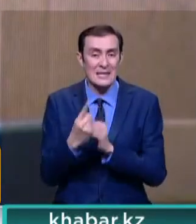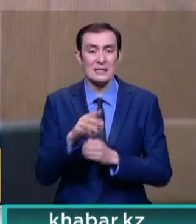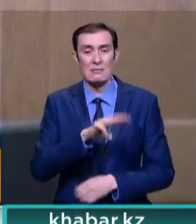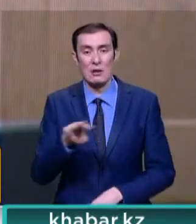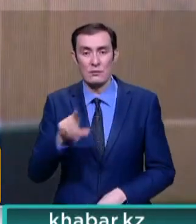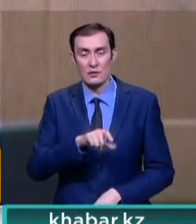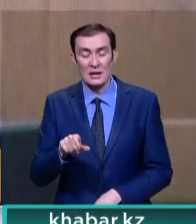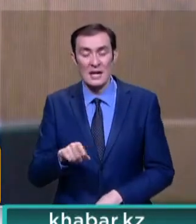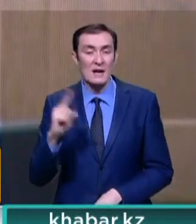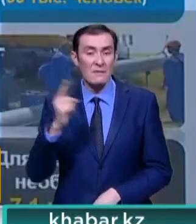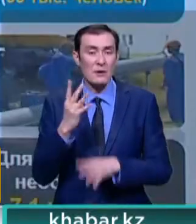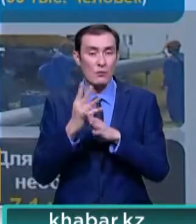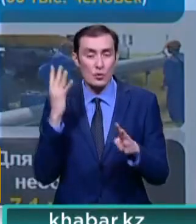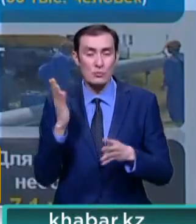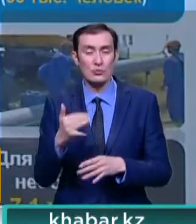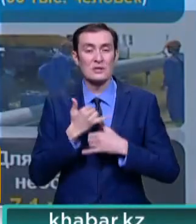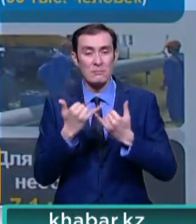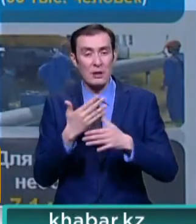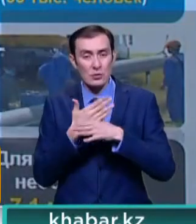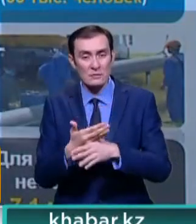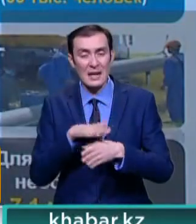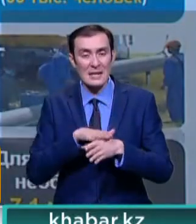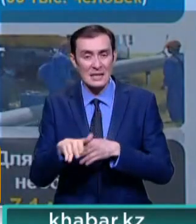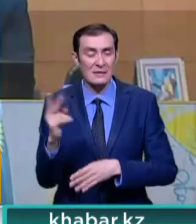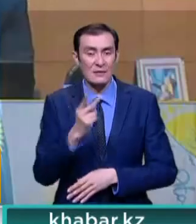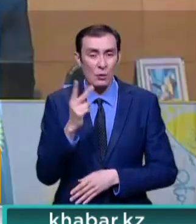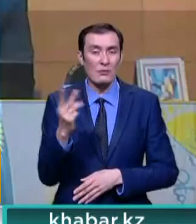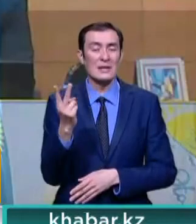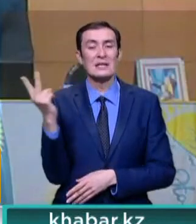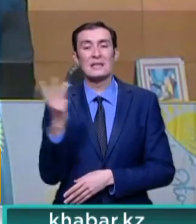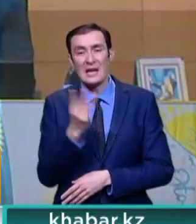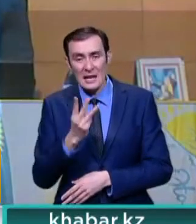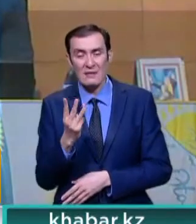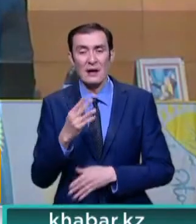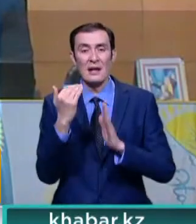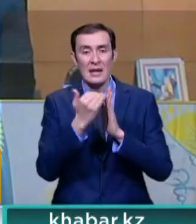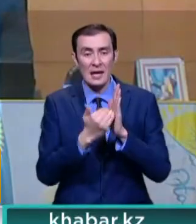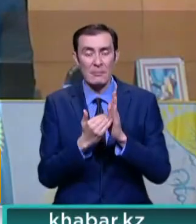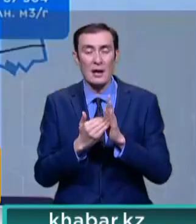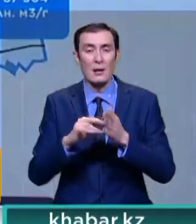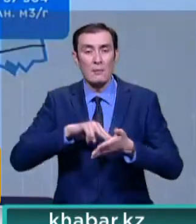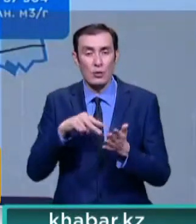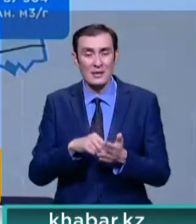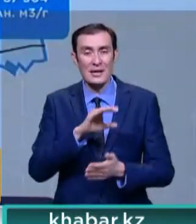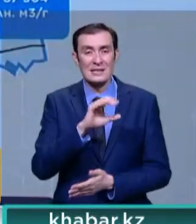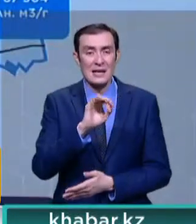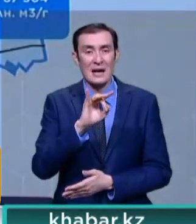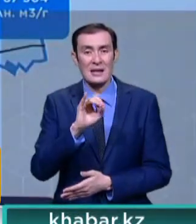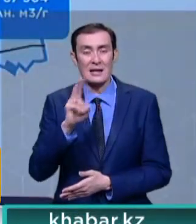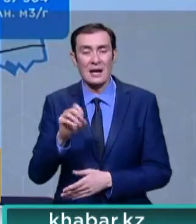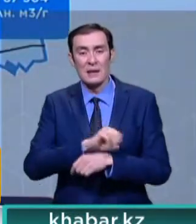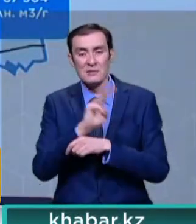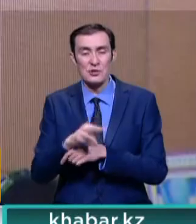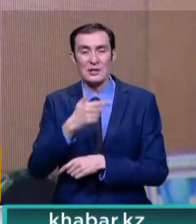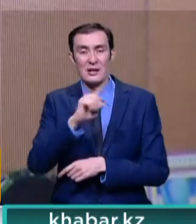миллионов человек. В первую очередь этому будет способствовать реализация второго и третьего этапов проекта «Сарарк». Они предполагают